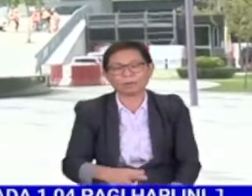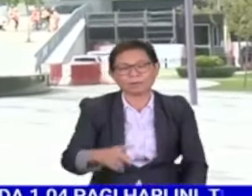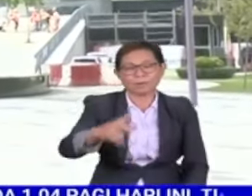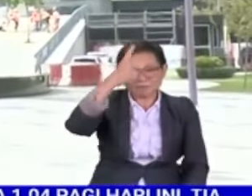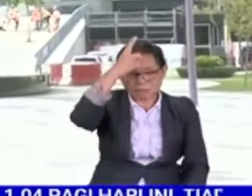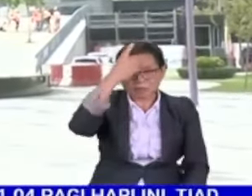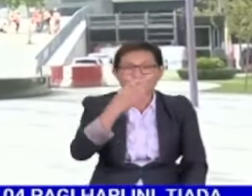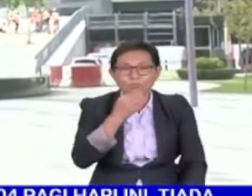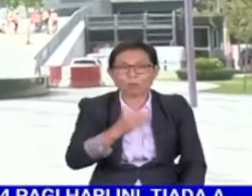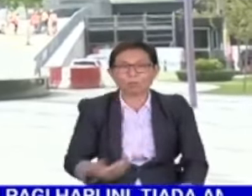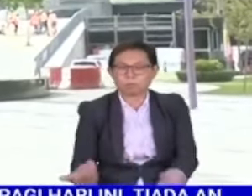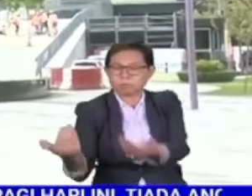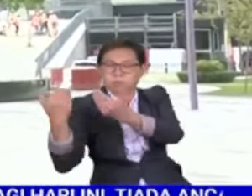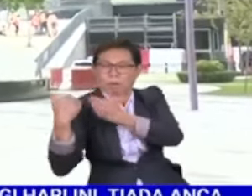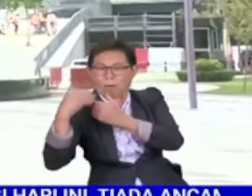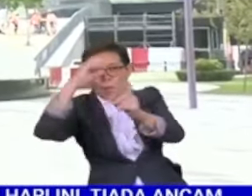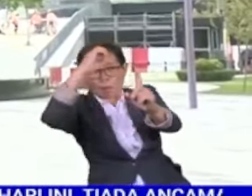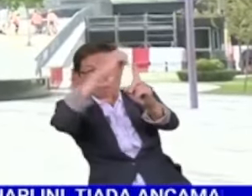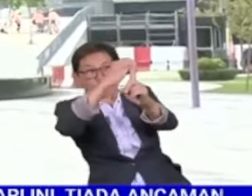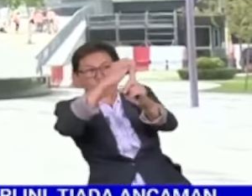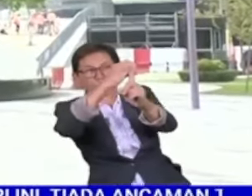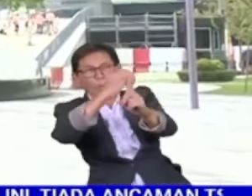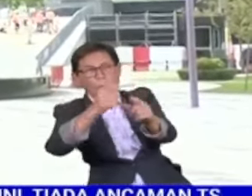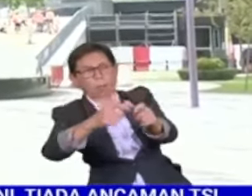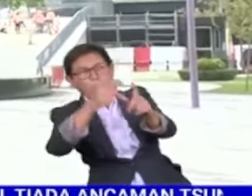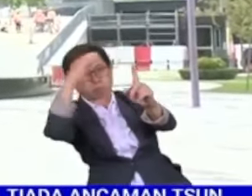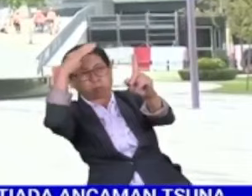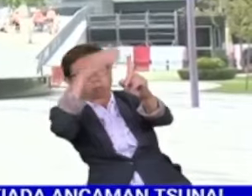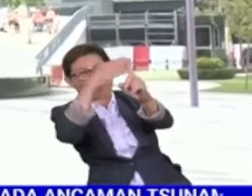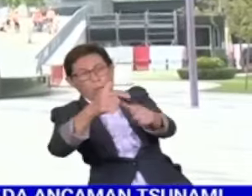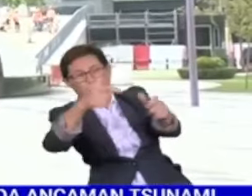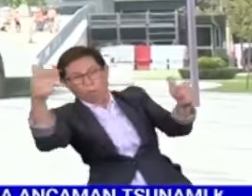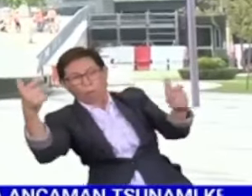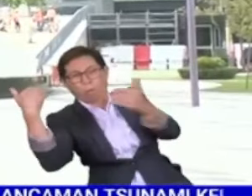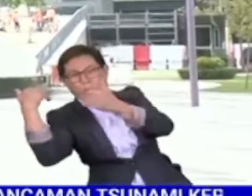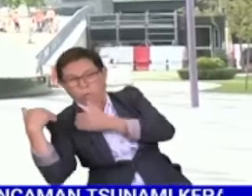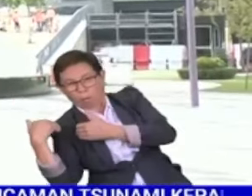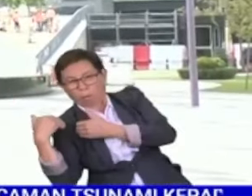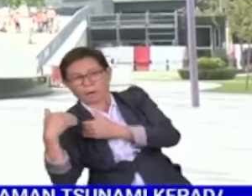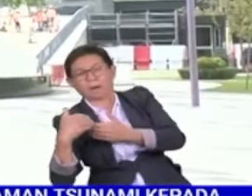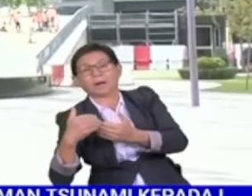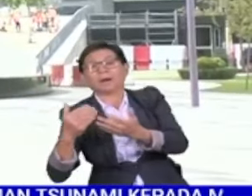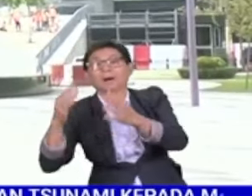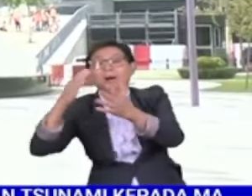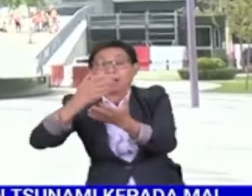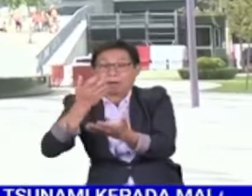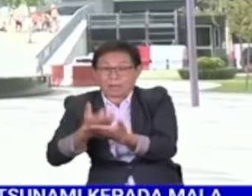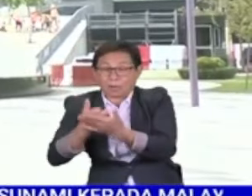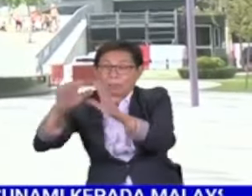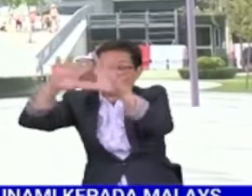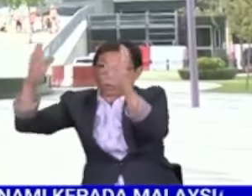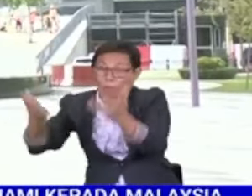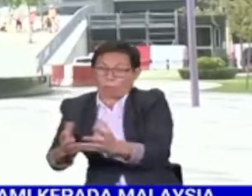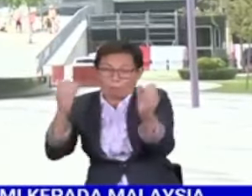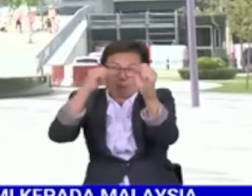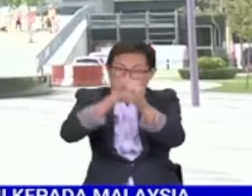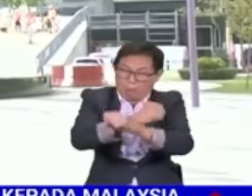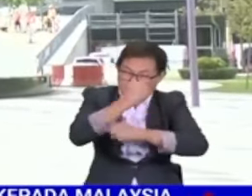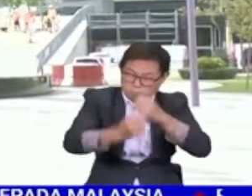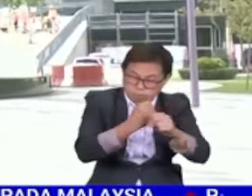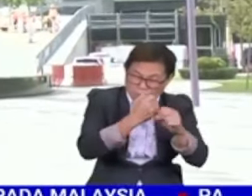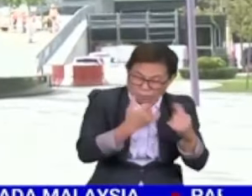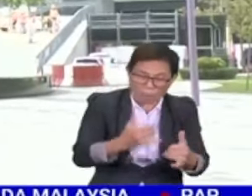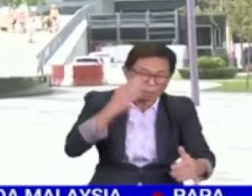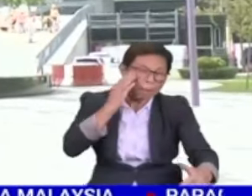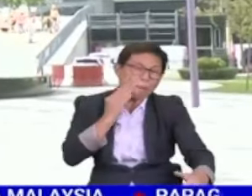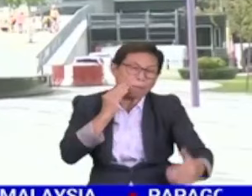Anwar Ibrahim menggalas misi besar memacu pertumbuhan dalam iklim ekonomi global yang diramal mencabar tahun ini.